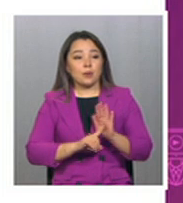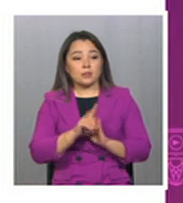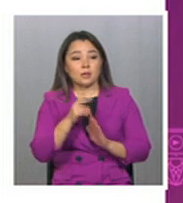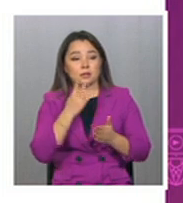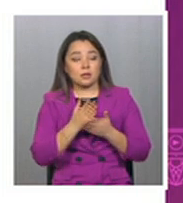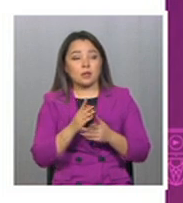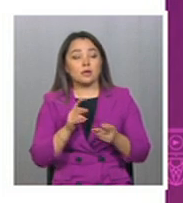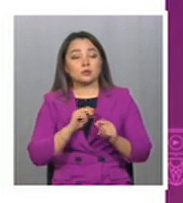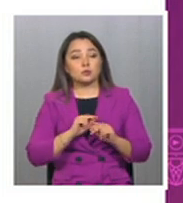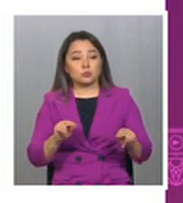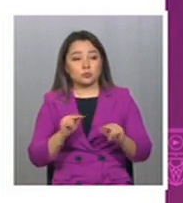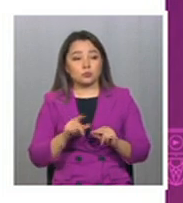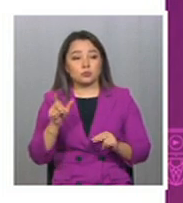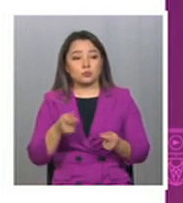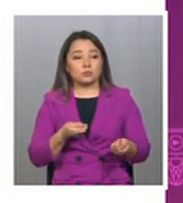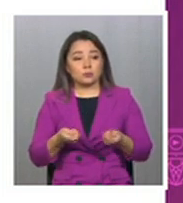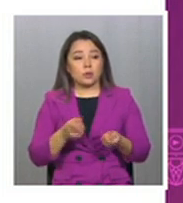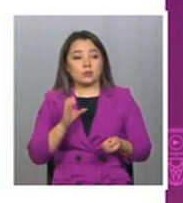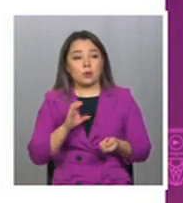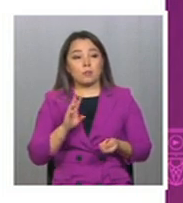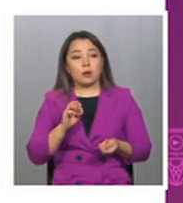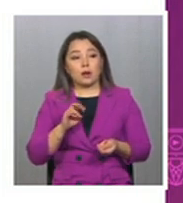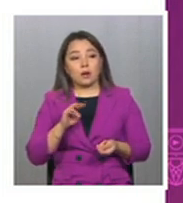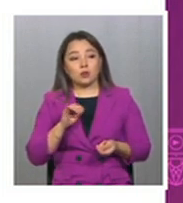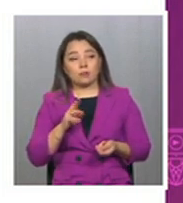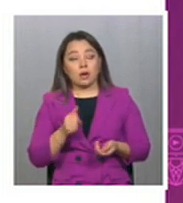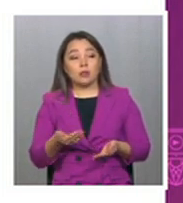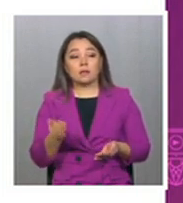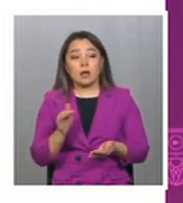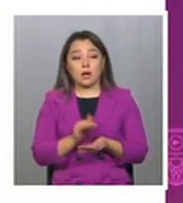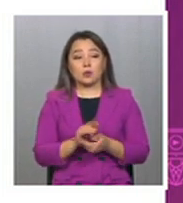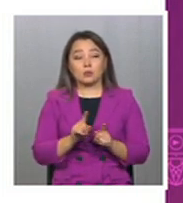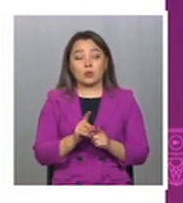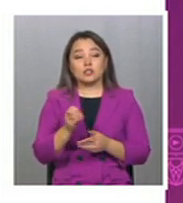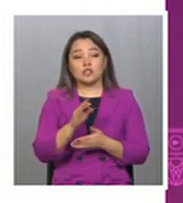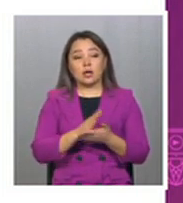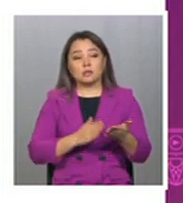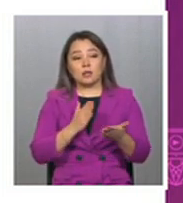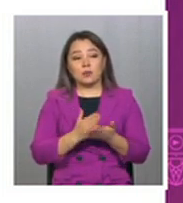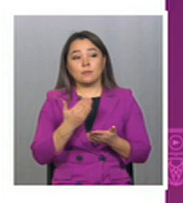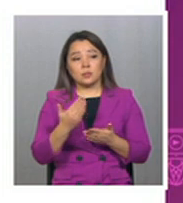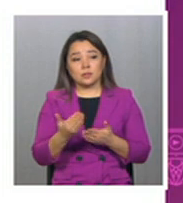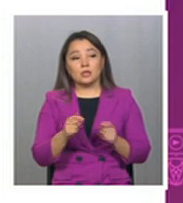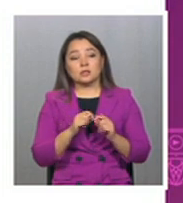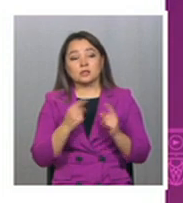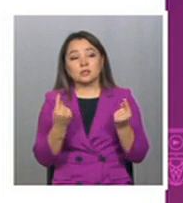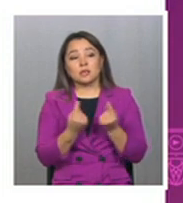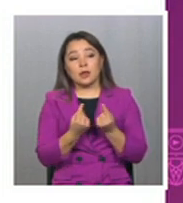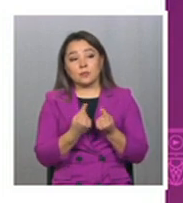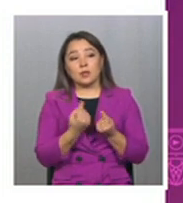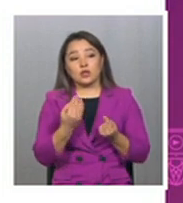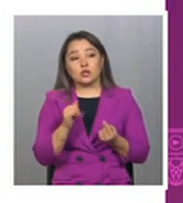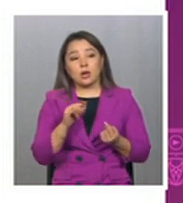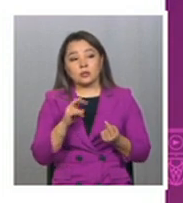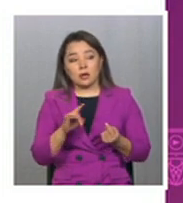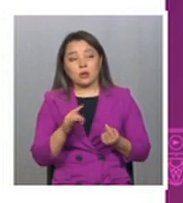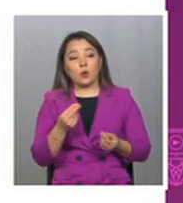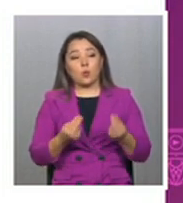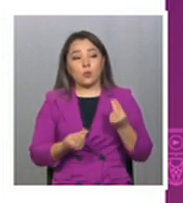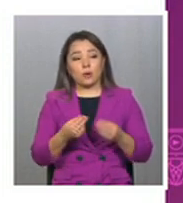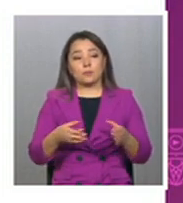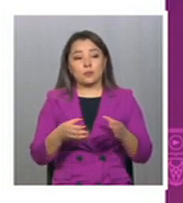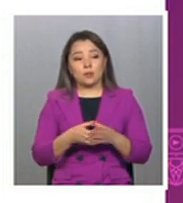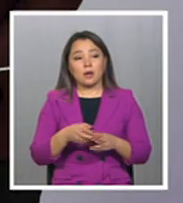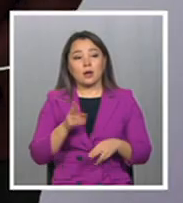сынып жетекшісі Сәбира Майхановамен танысу сәтімен жалғасып, және сыныптасы Жанармен ойын ойнау